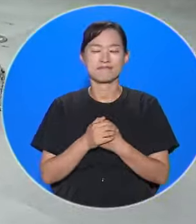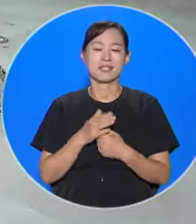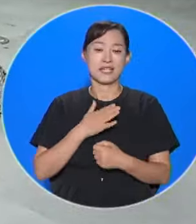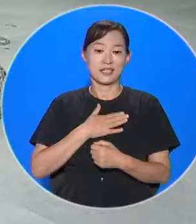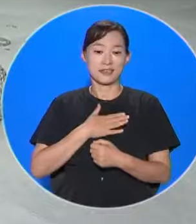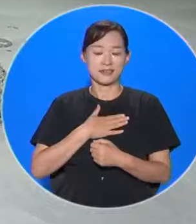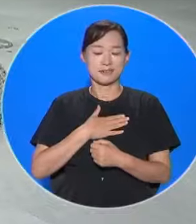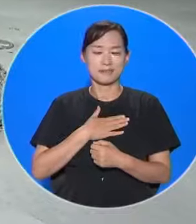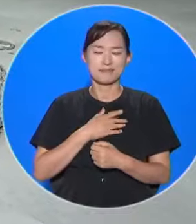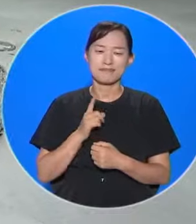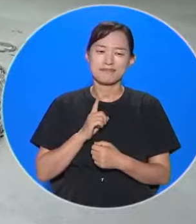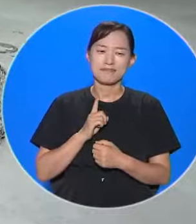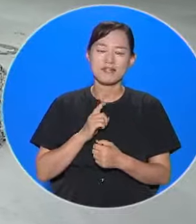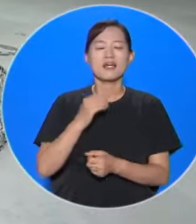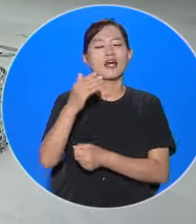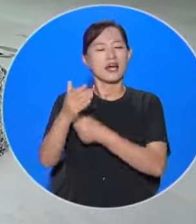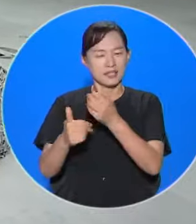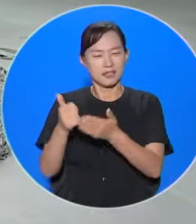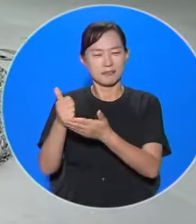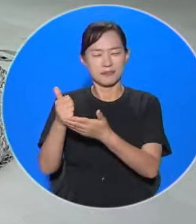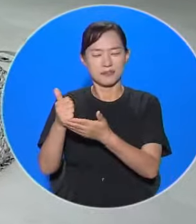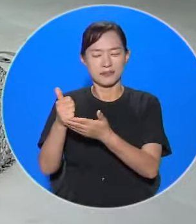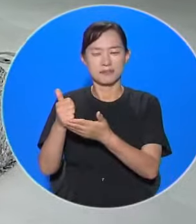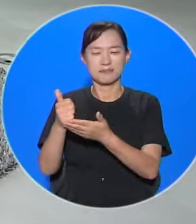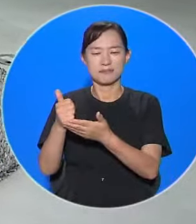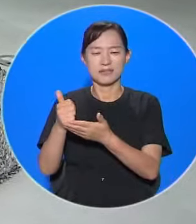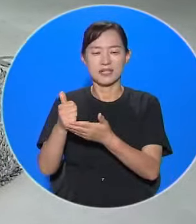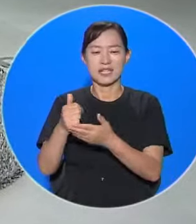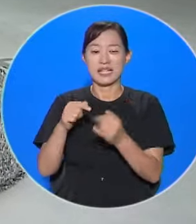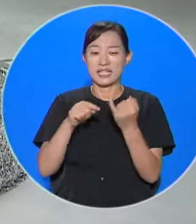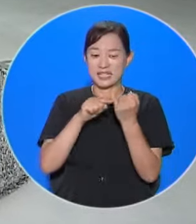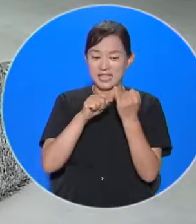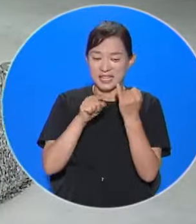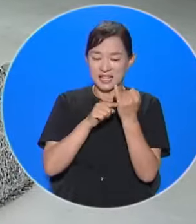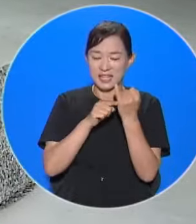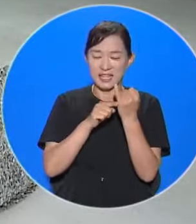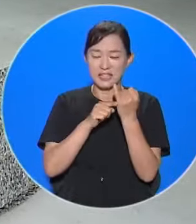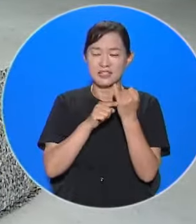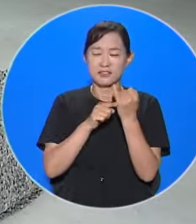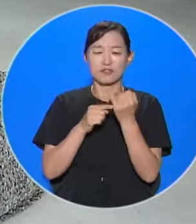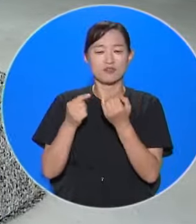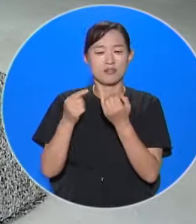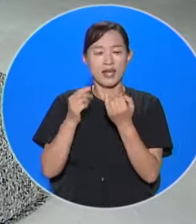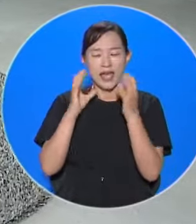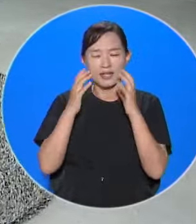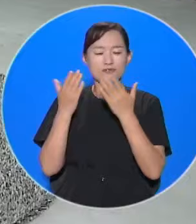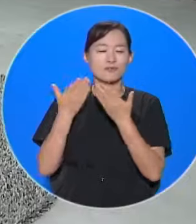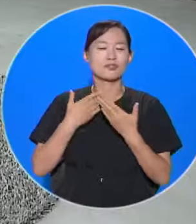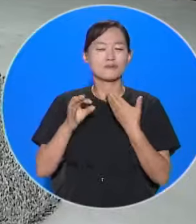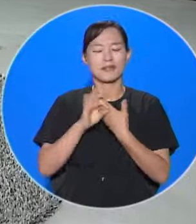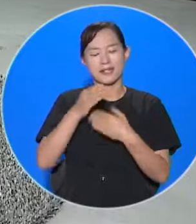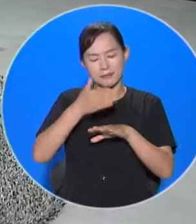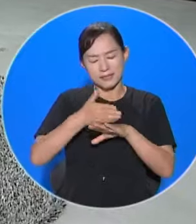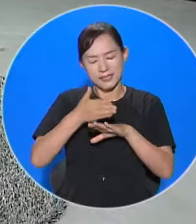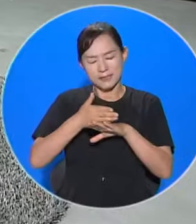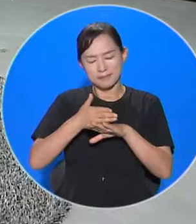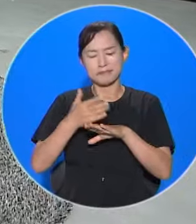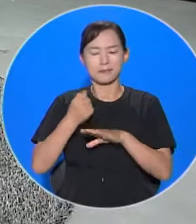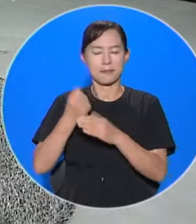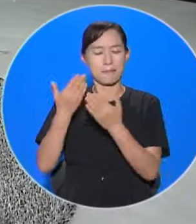들어요. 하나님께서 예. 예. 태의 생명을 주시면 예. 감사함으로 받고 아멘.